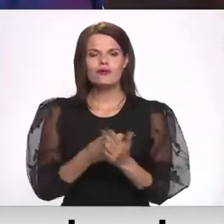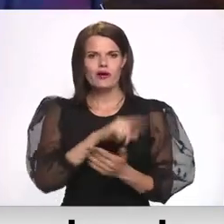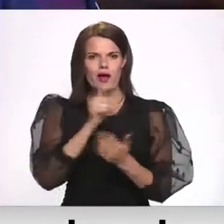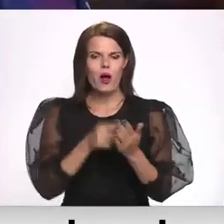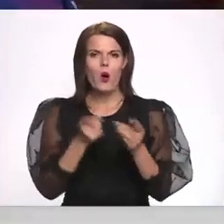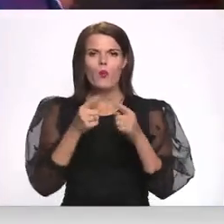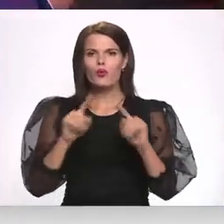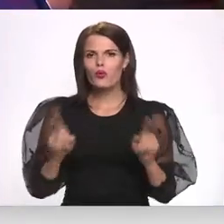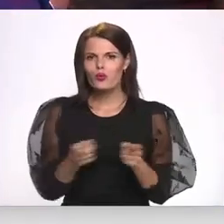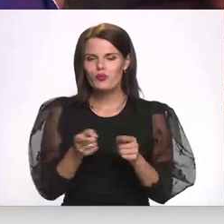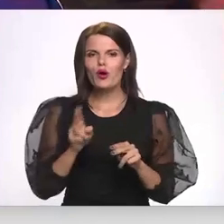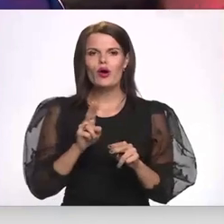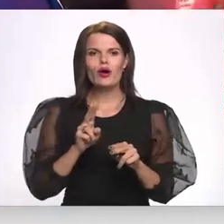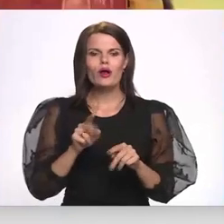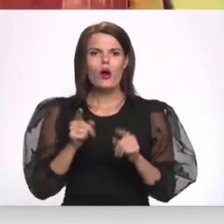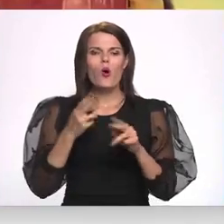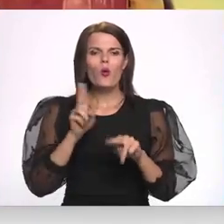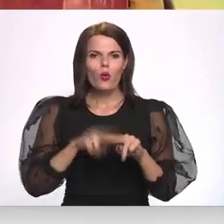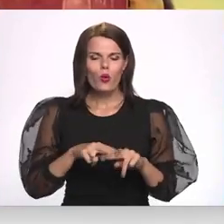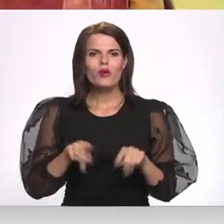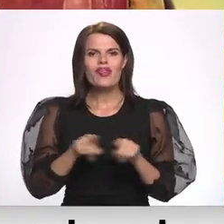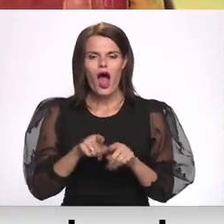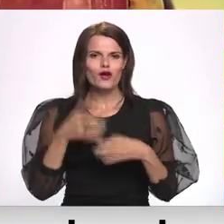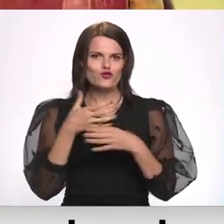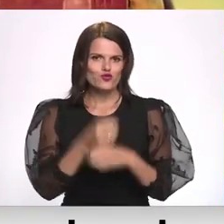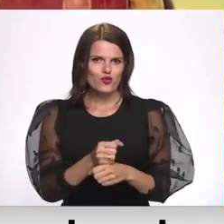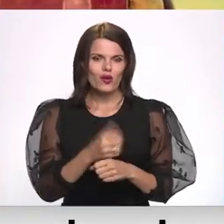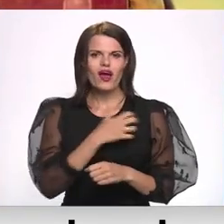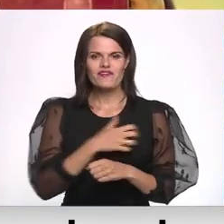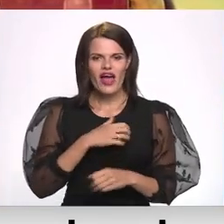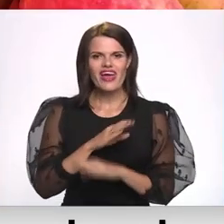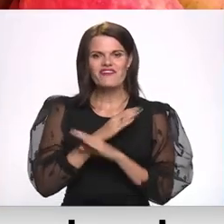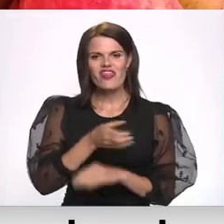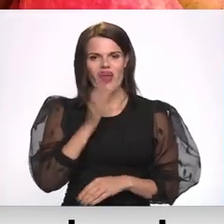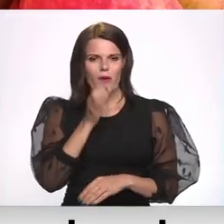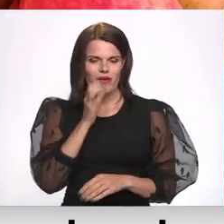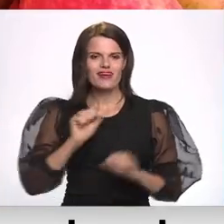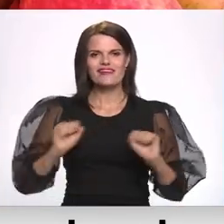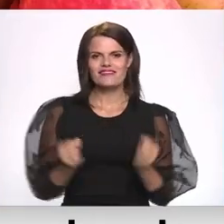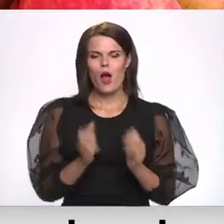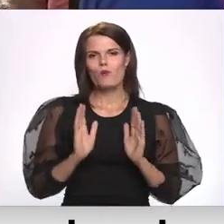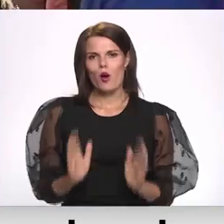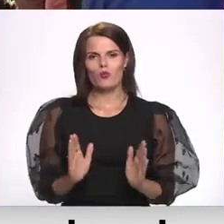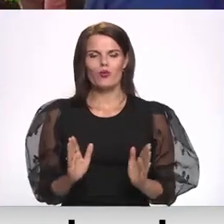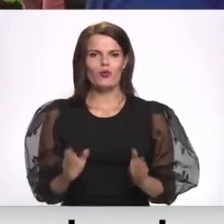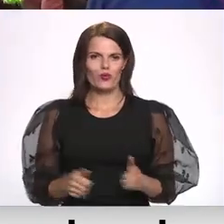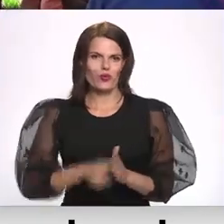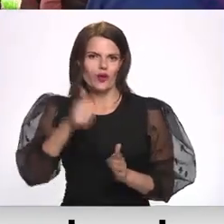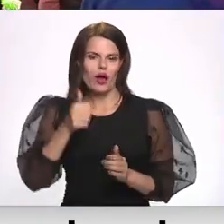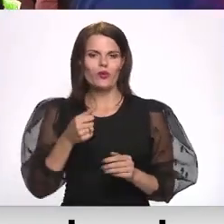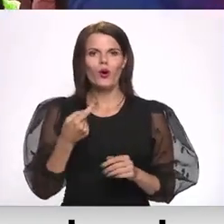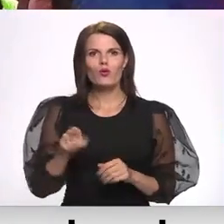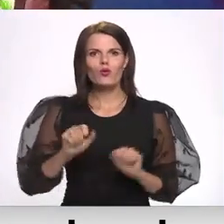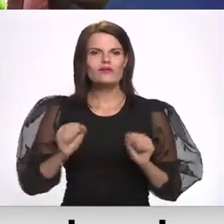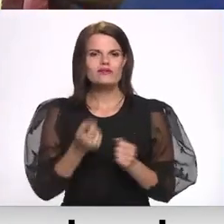Bumbieres un upeņu bumbieru sulu. Vitamīni ir jāuzņem šobrīd, lai ziemā būtu vieglāk pārciest. Ko esat